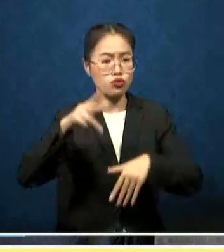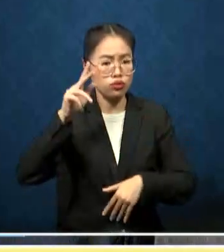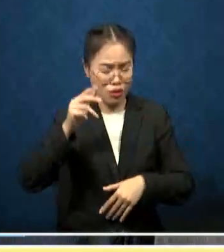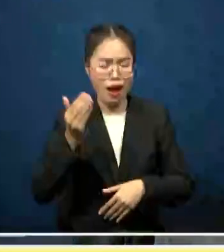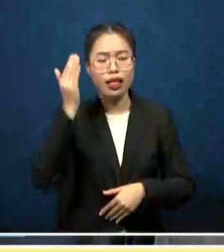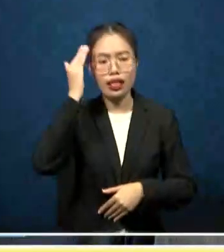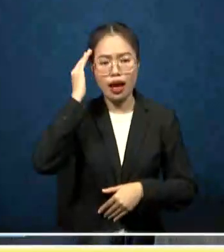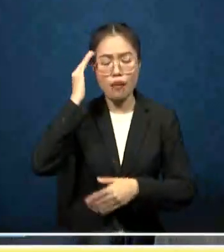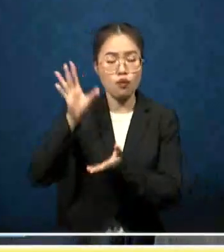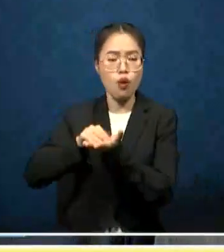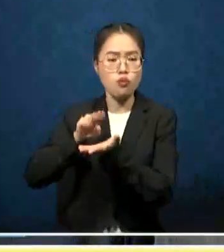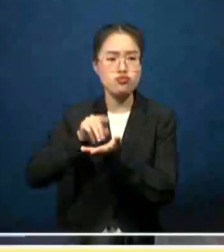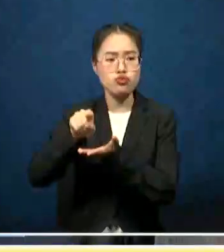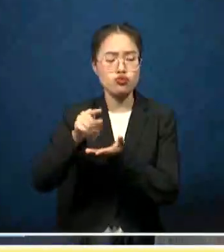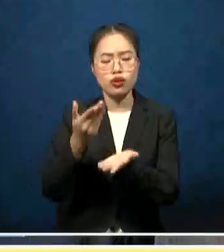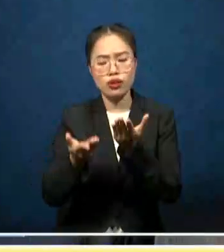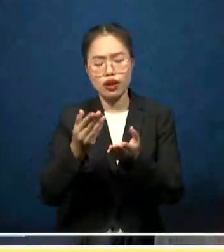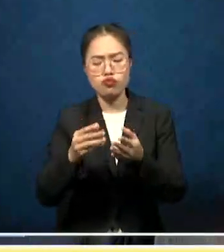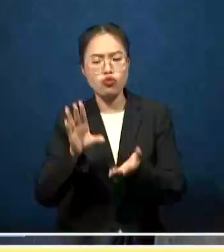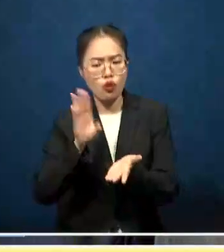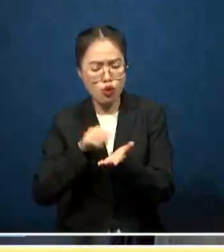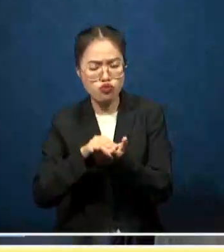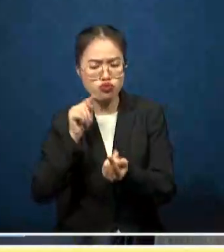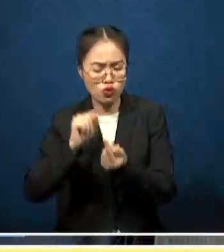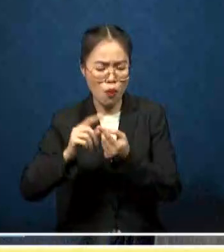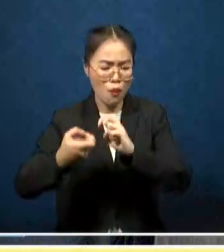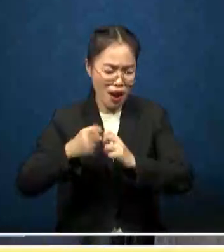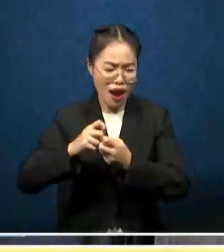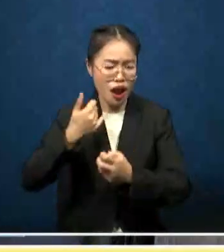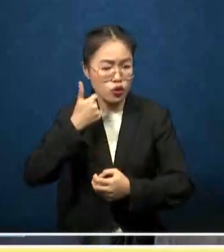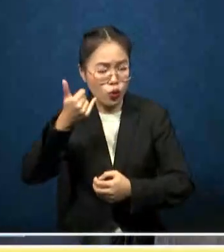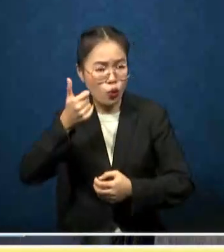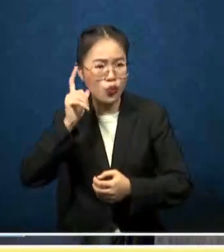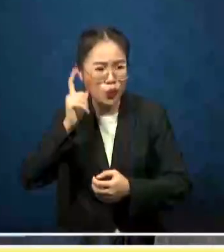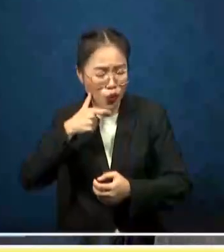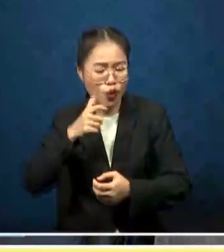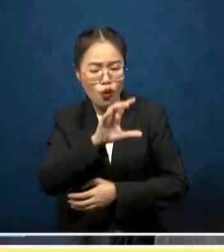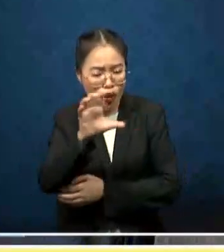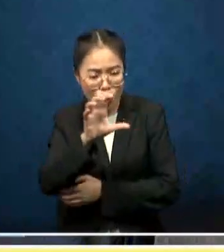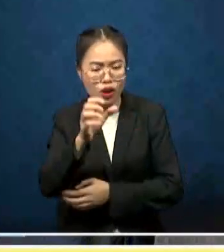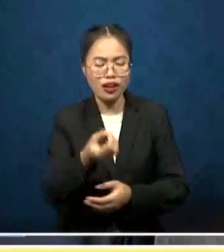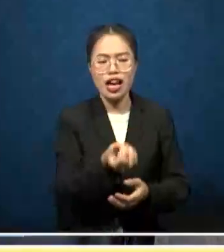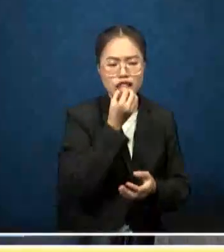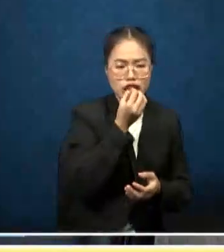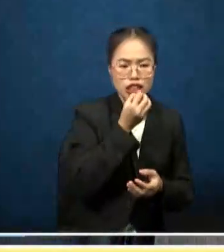ขึ้นไม่ว่าจะเป็นเรื่องแก๊งค Centerหรือเรื่องอาหารไม่ปลอดภัยก็แล้วแต่ขอบพระคุณเป็นอย่างสูง